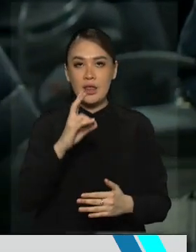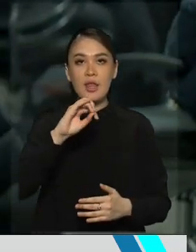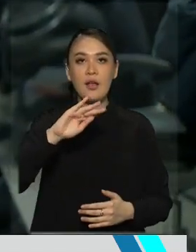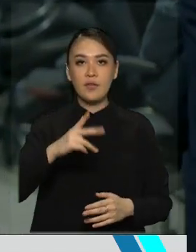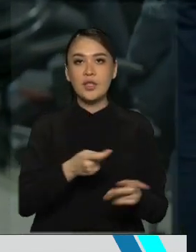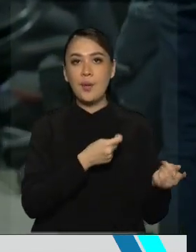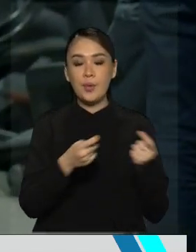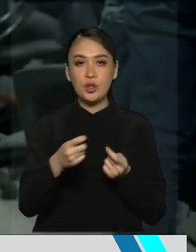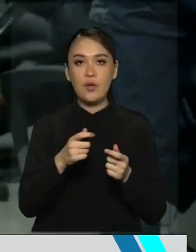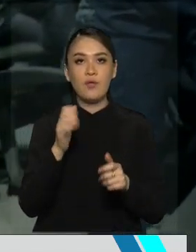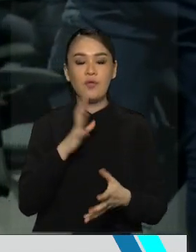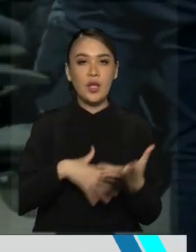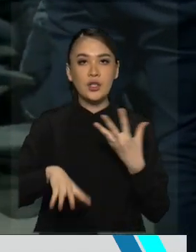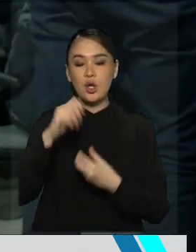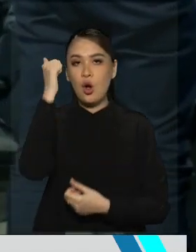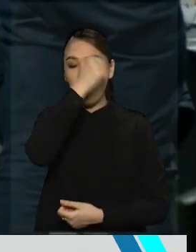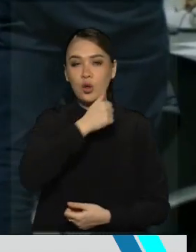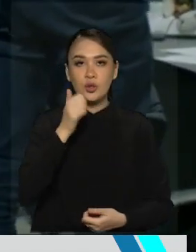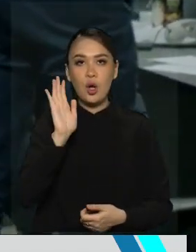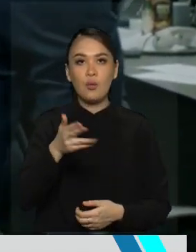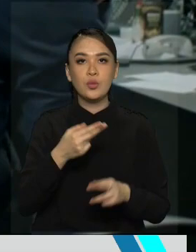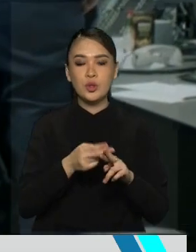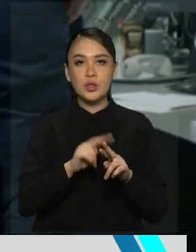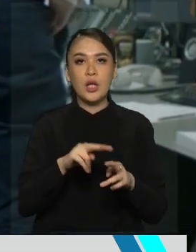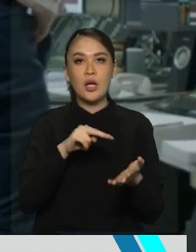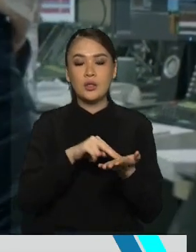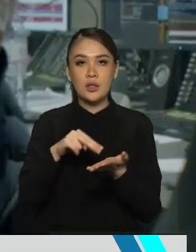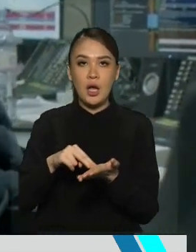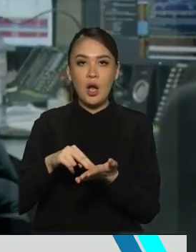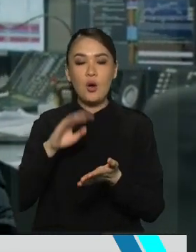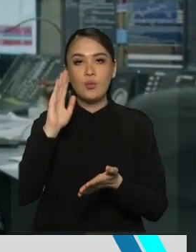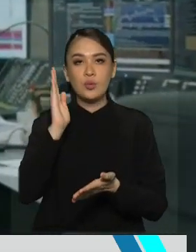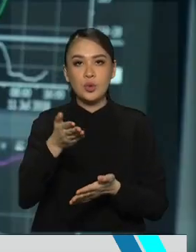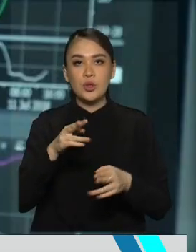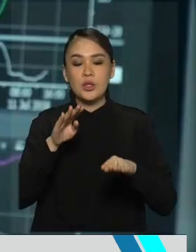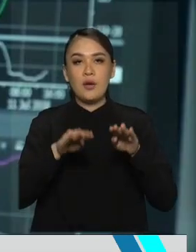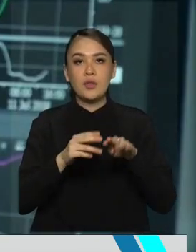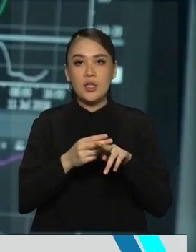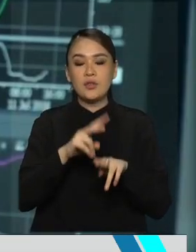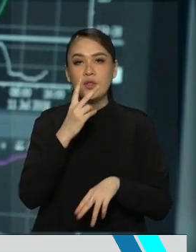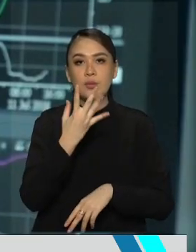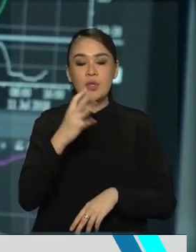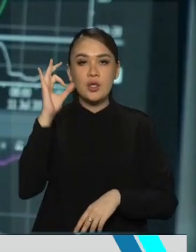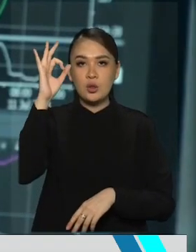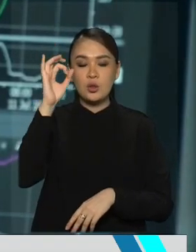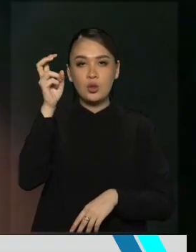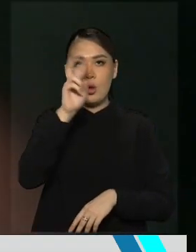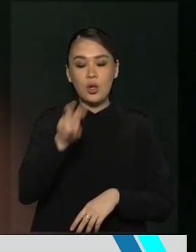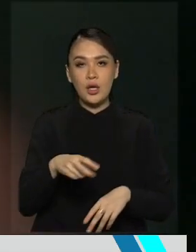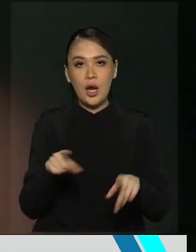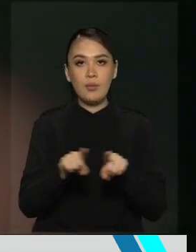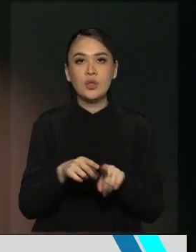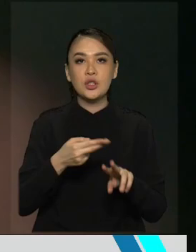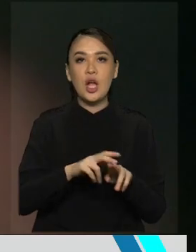нефтепроизводства весь год будет влиять на ценообразование. Причем колебания возможны от 20 до до 25 долларов. На решение